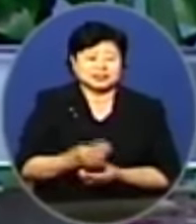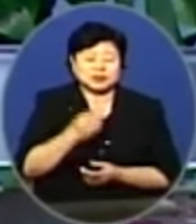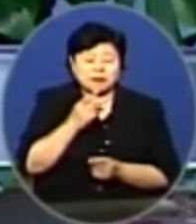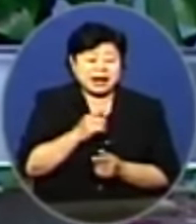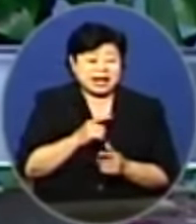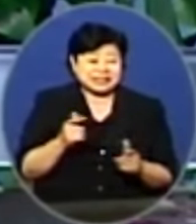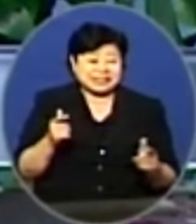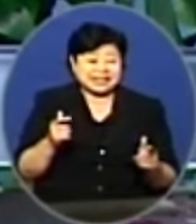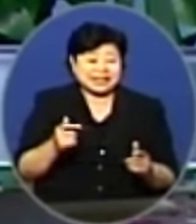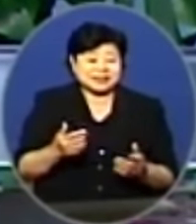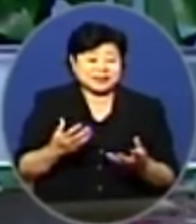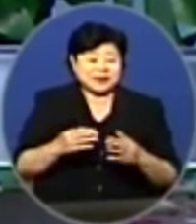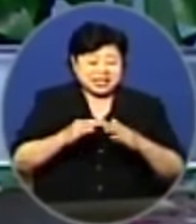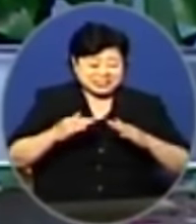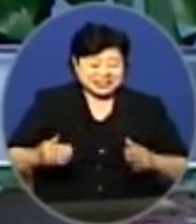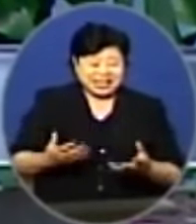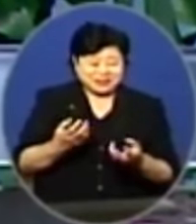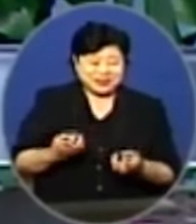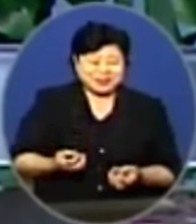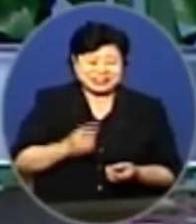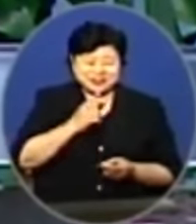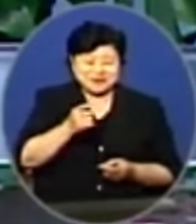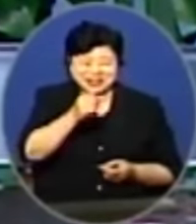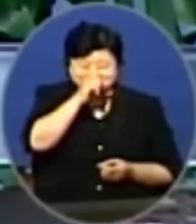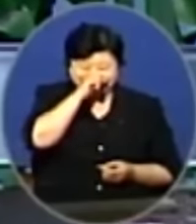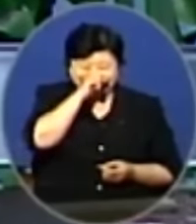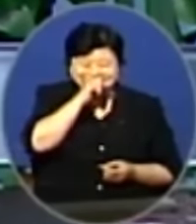필요 없습니다. 전라도 말도 좋고 경상도 말도 좋고